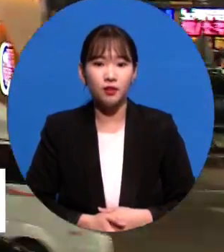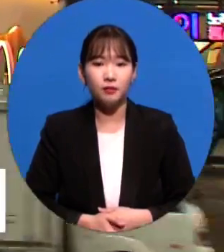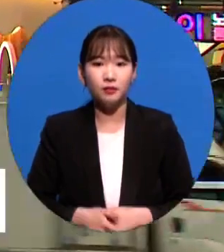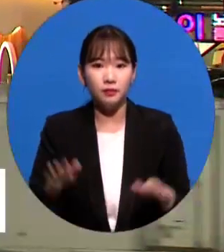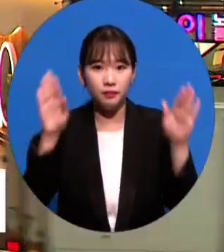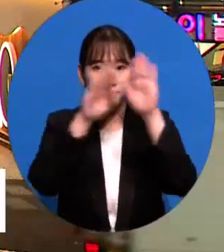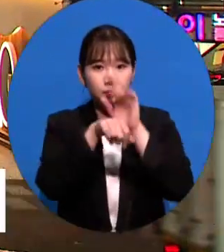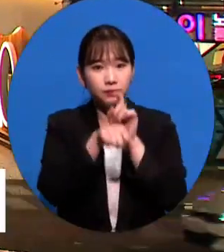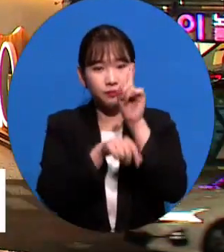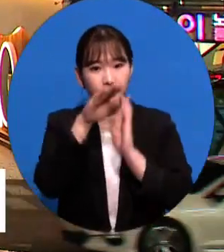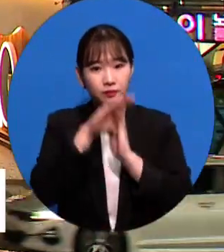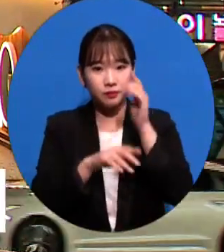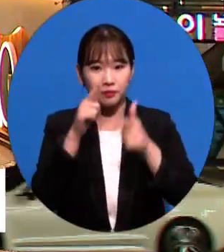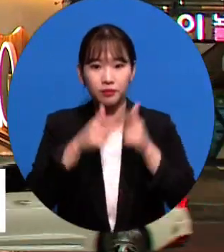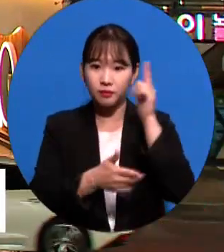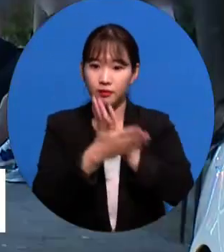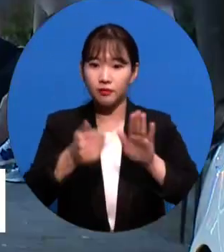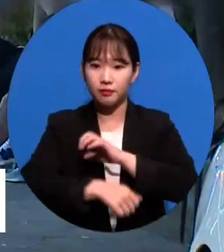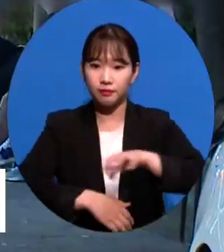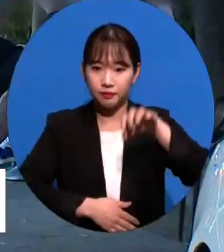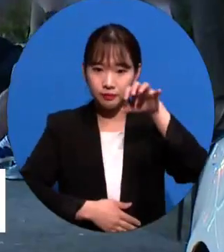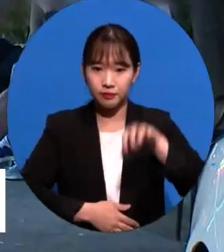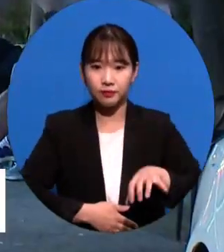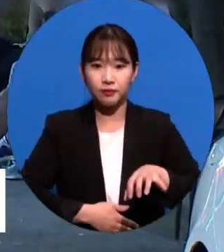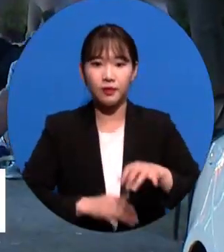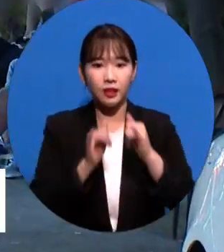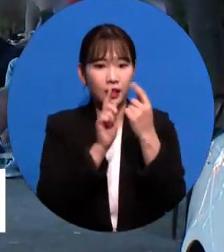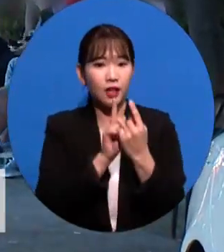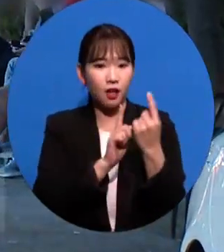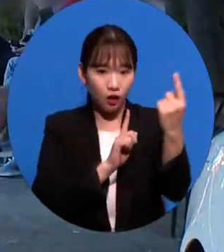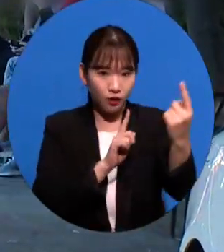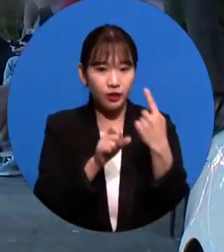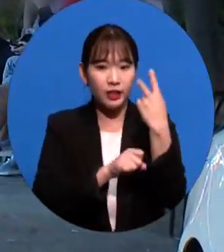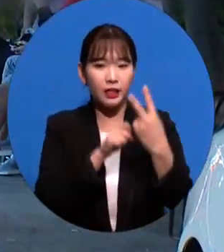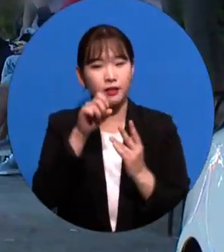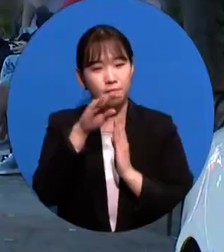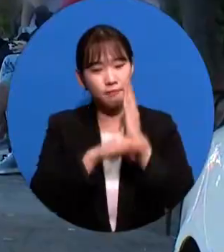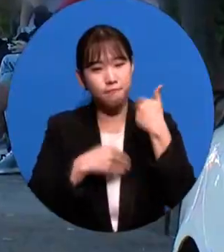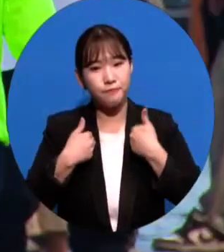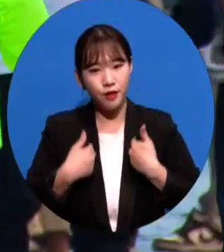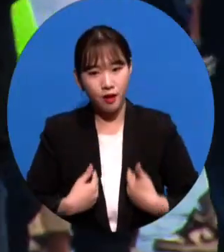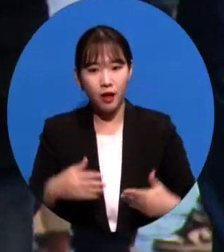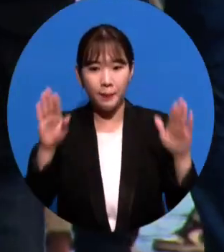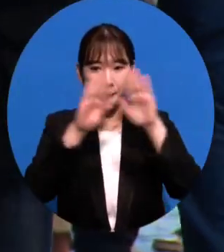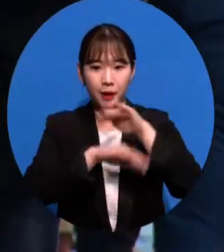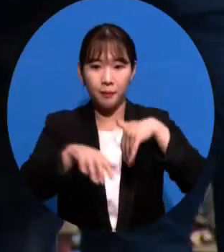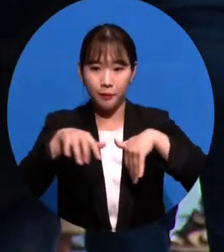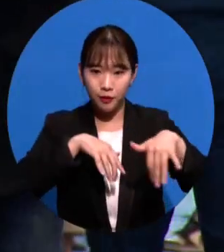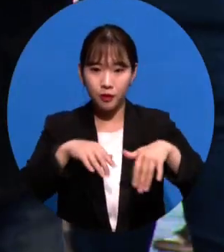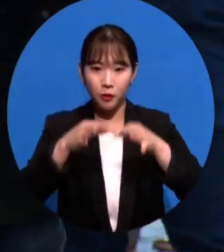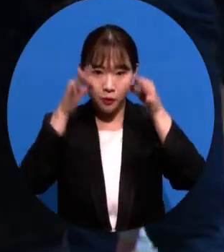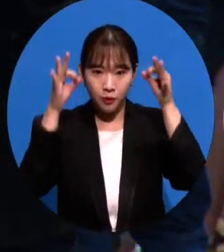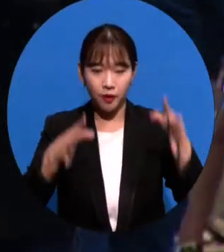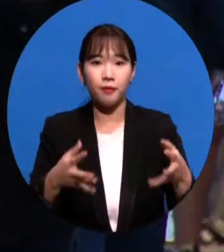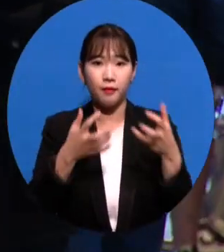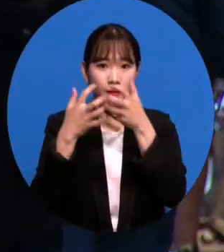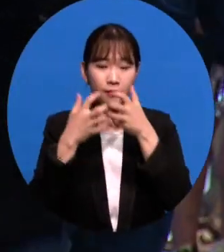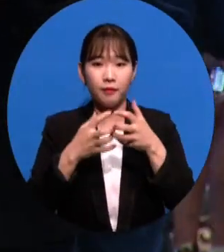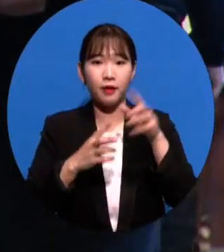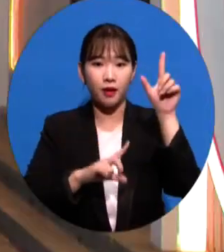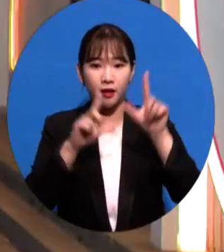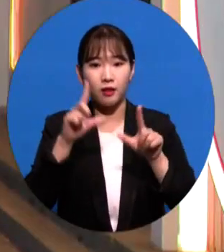밤 11시가 넘은 목포 평화광장. 사회적 거리 두기로 2년 넘게 조용했던 밤거리는 모처럼 활기가